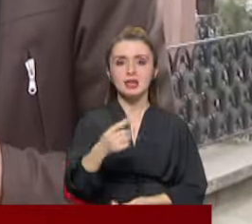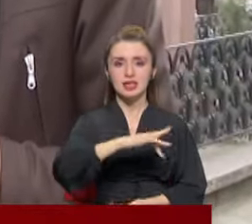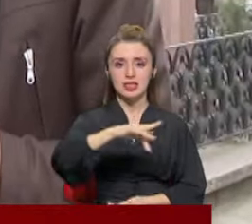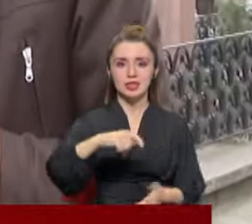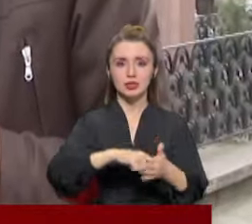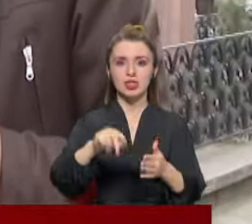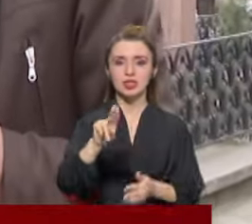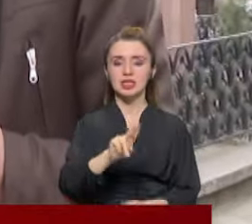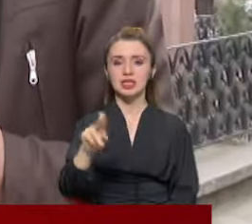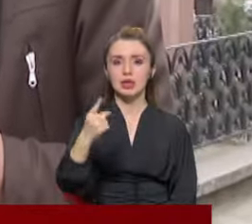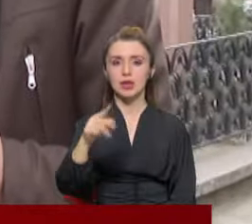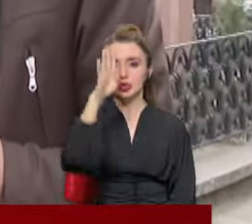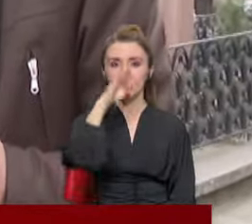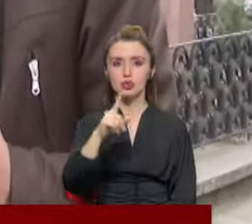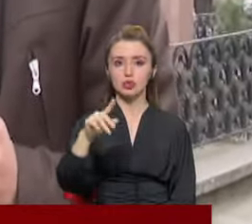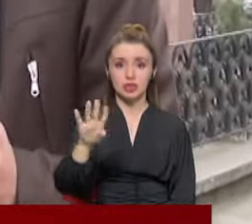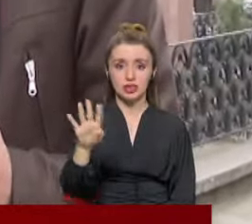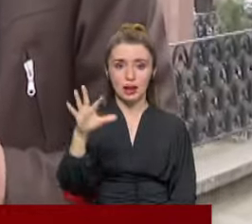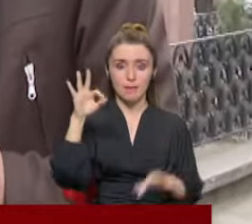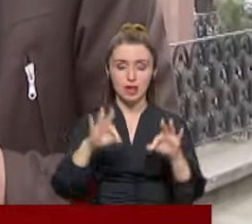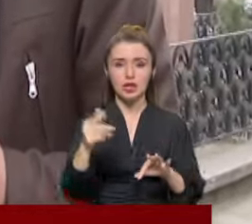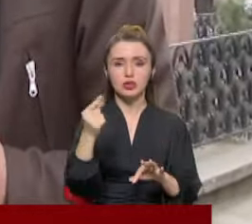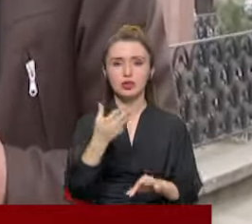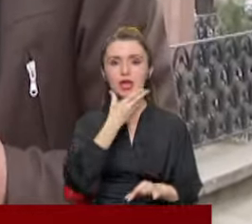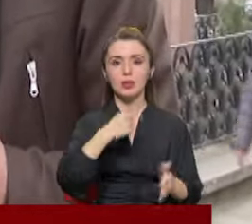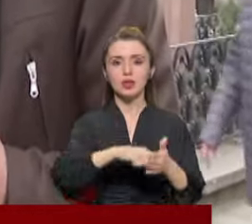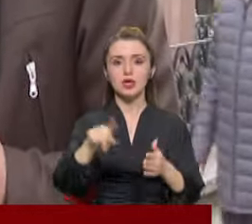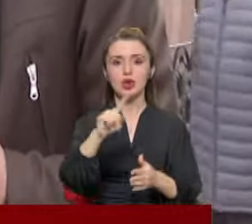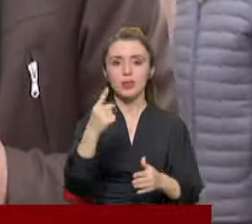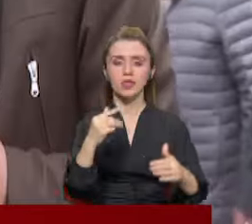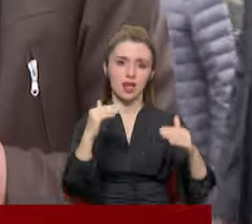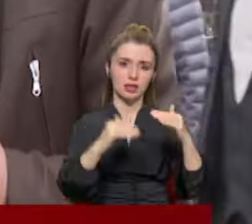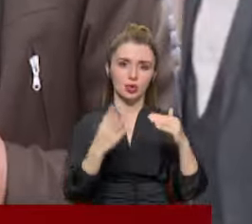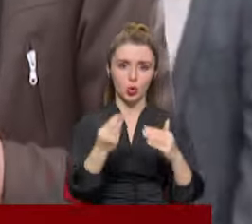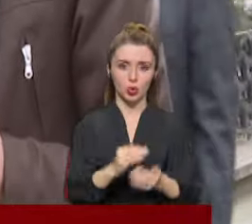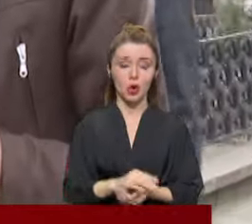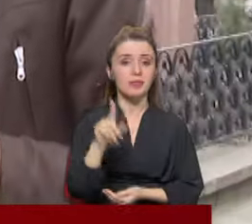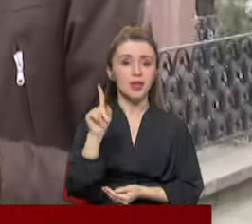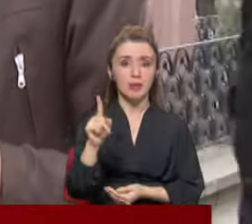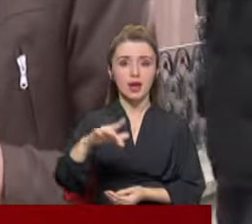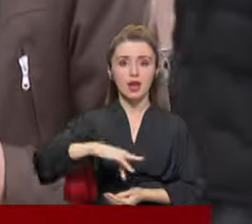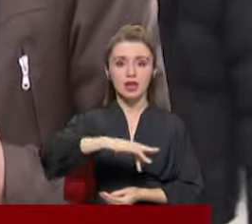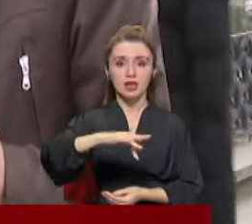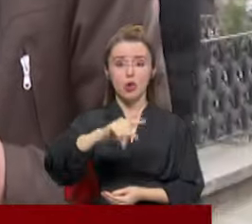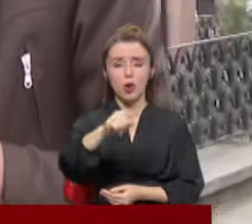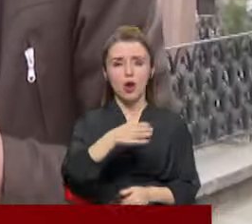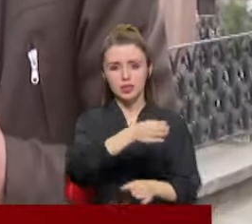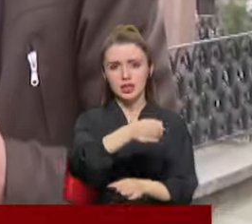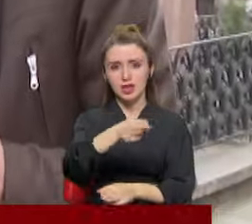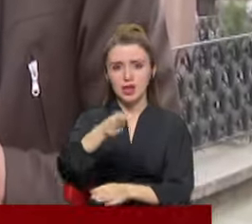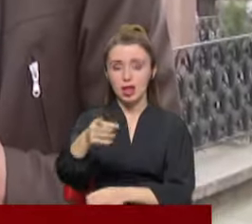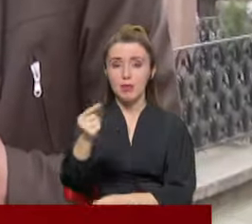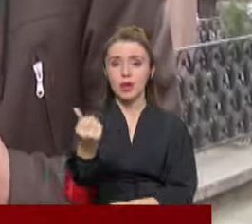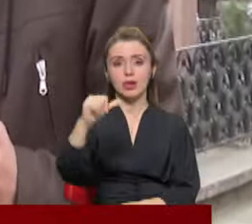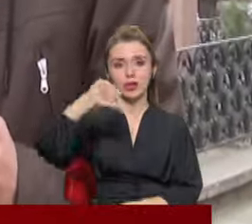ödeneği 7.940 liradan başlıyor. Yani en düşük emekli aylığı 10 bin liranın bile altında. Ancak İşkur'un kapısını her çalan o